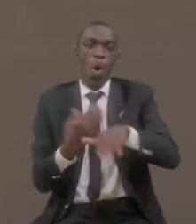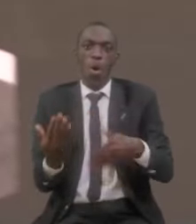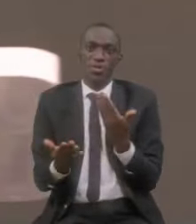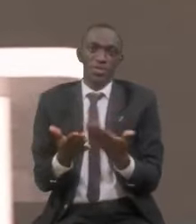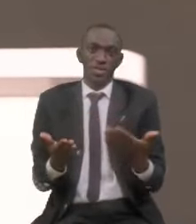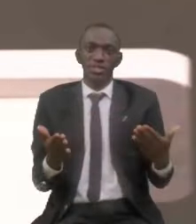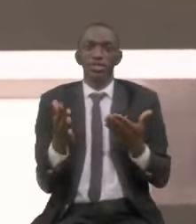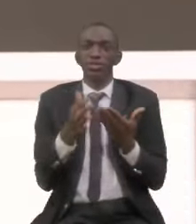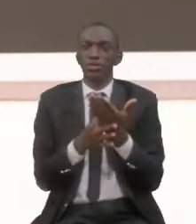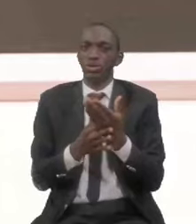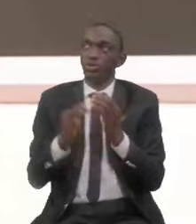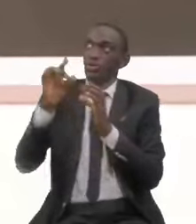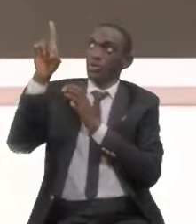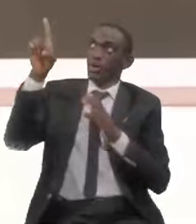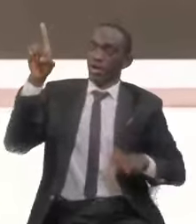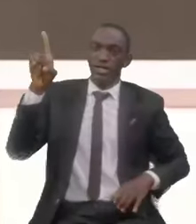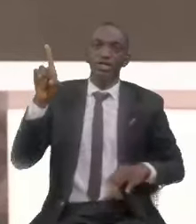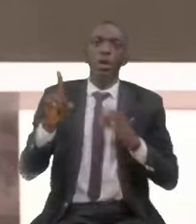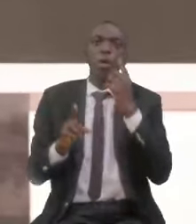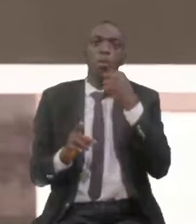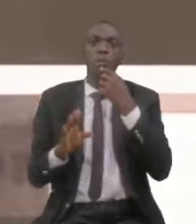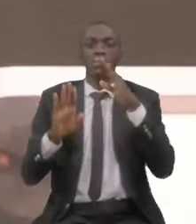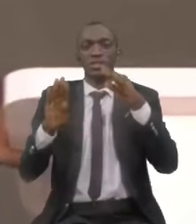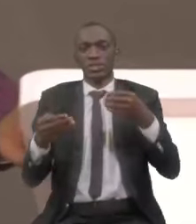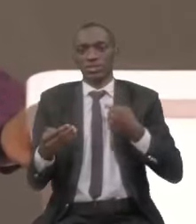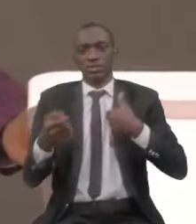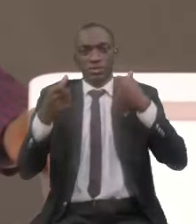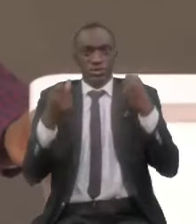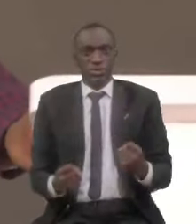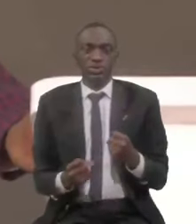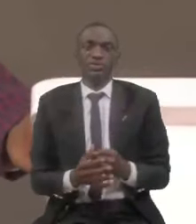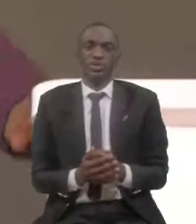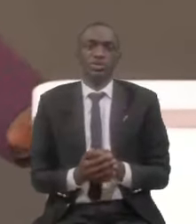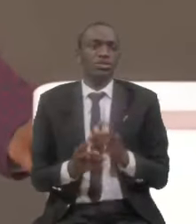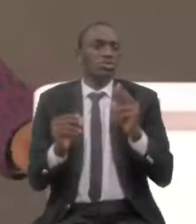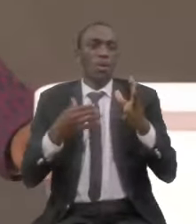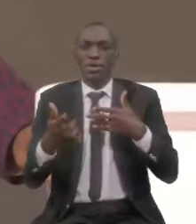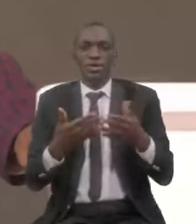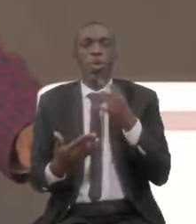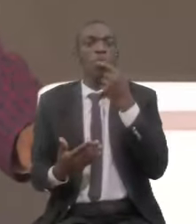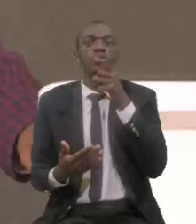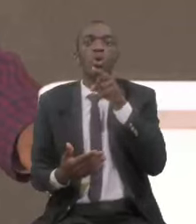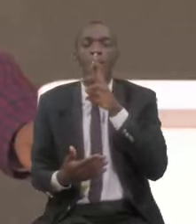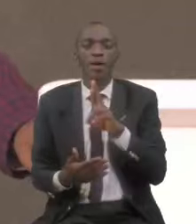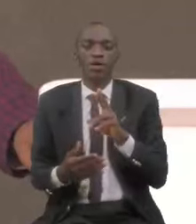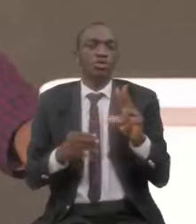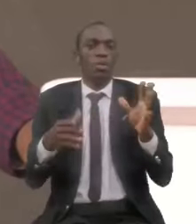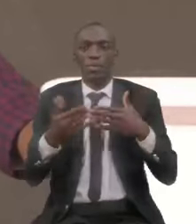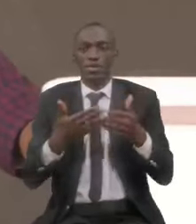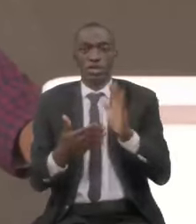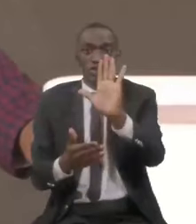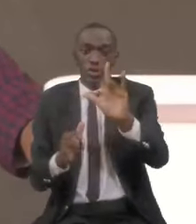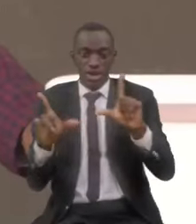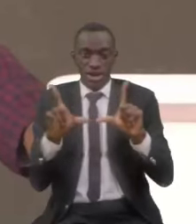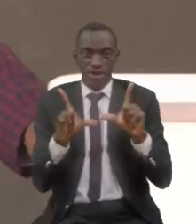par Christ qui me fortifie. Peu importe qui tu es, peu importe ton niveau actuel, peu